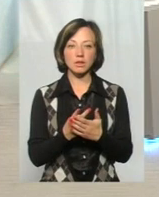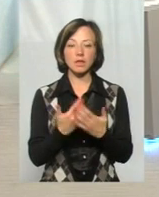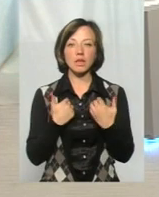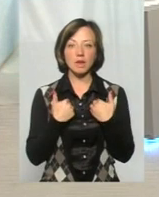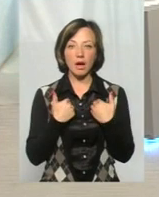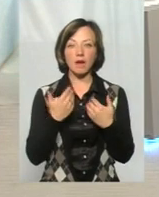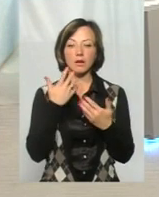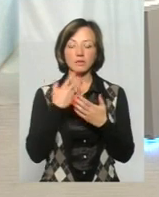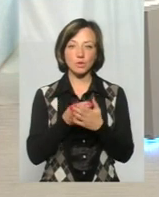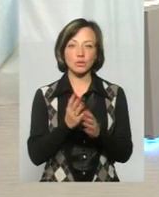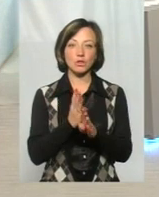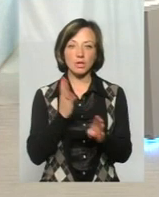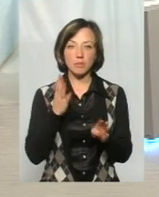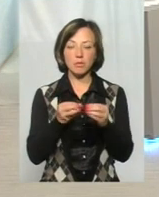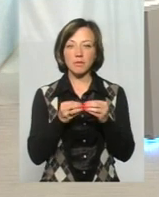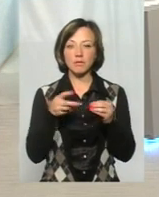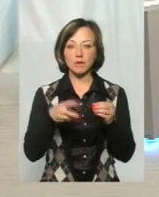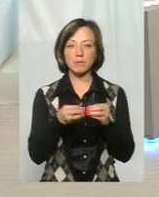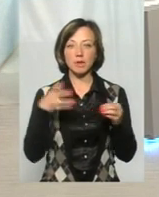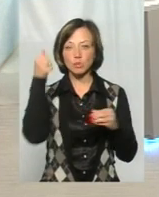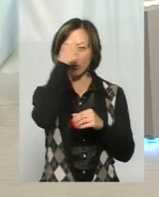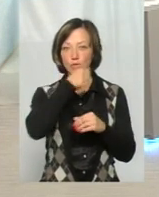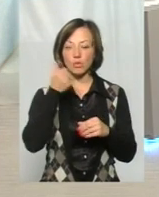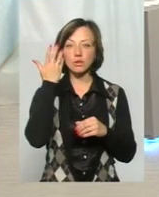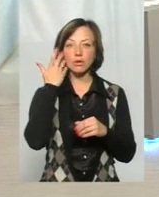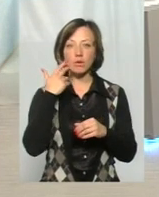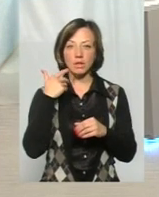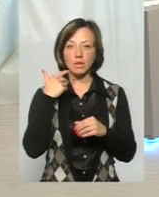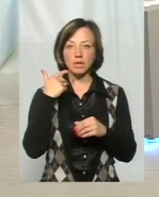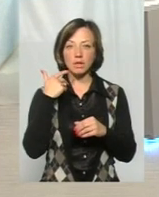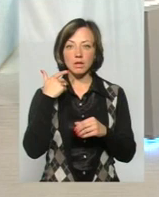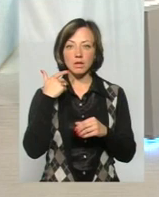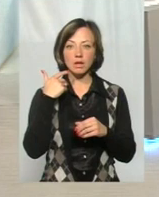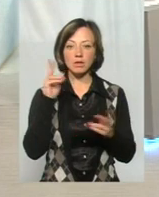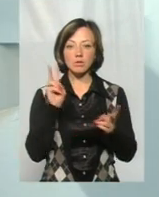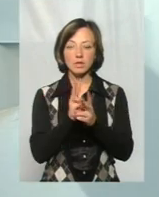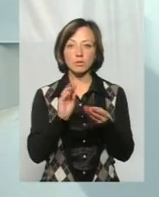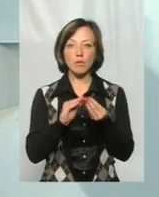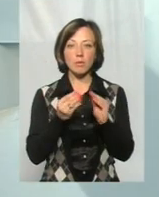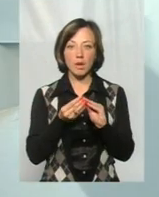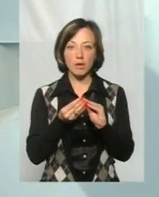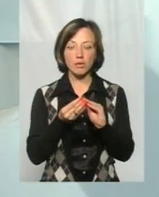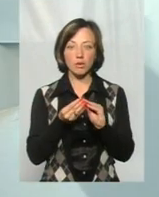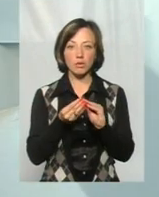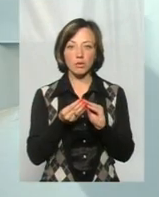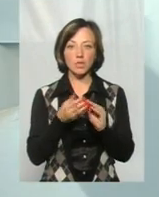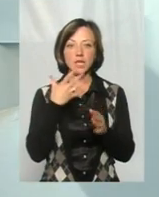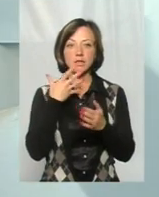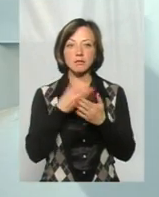в свою чергу в 2015 році, коли так стикнувся з проблемою